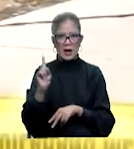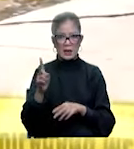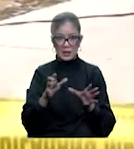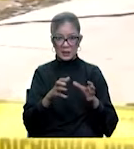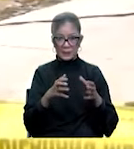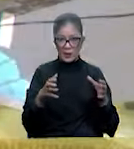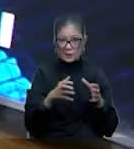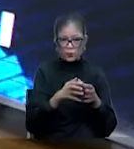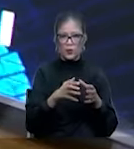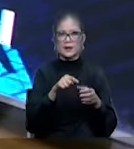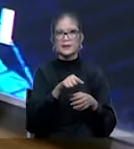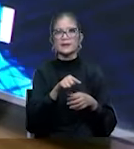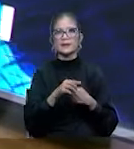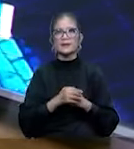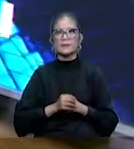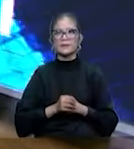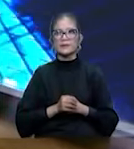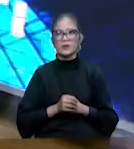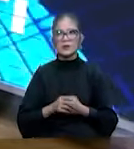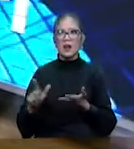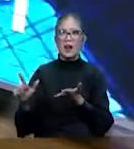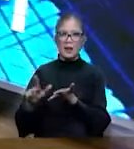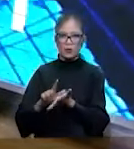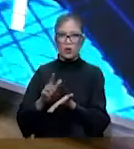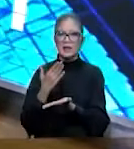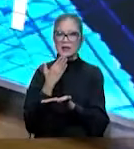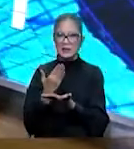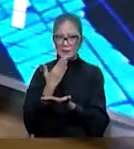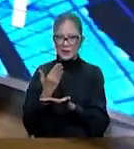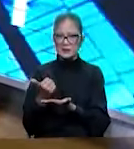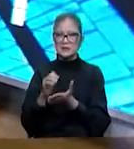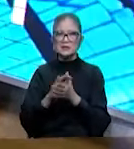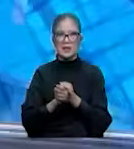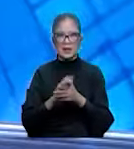Kembali kepada Anda, Wiki. Baik, Else, terima kasih atas laporan Anda. Selamat bertugas kembali.